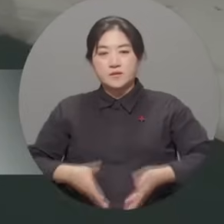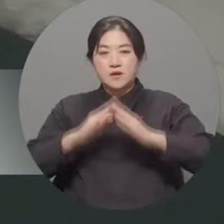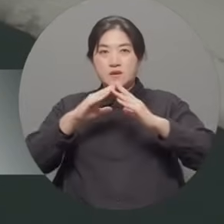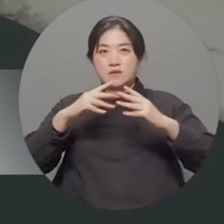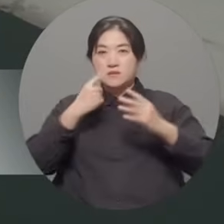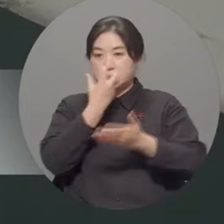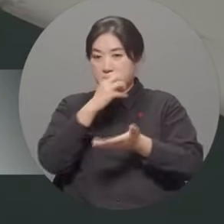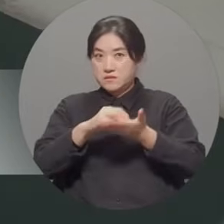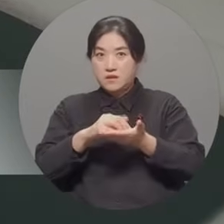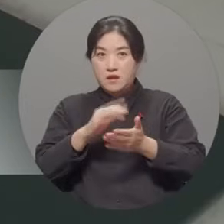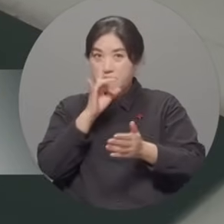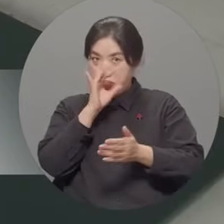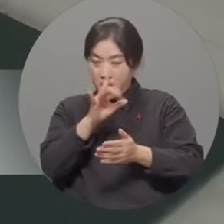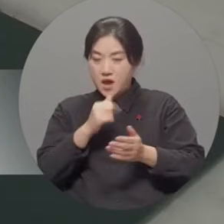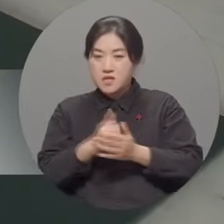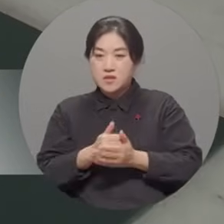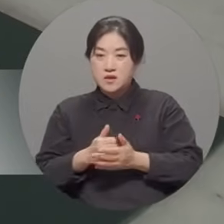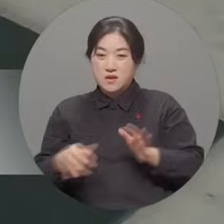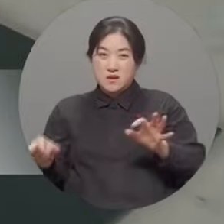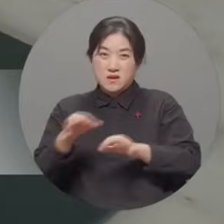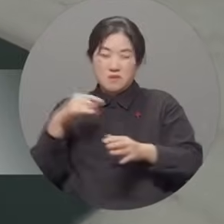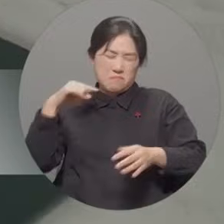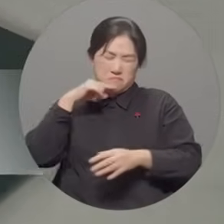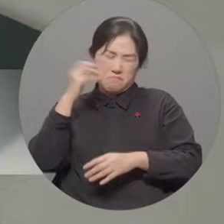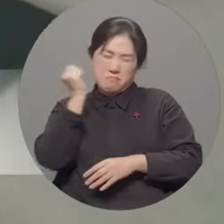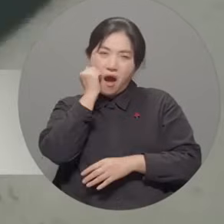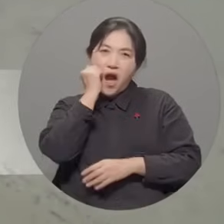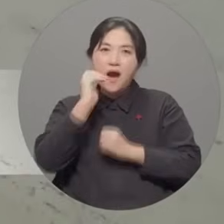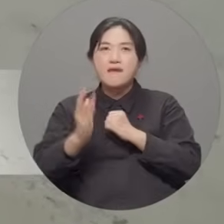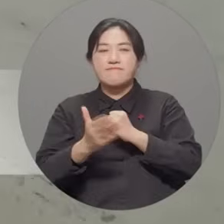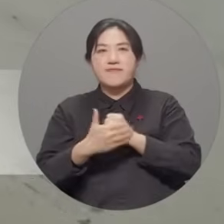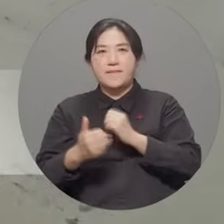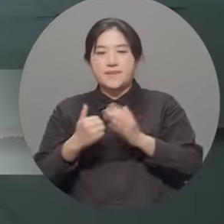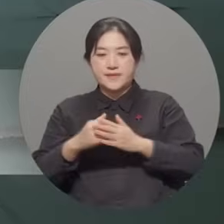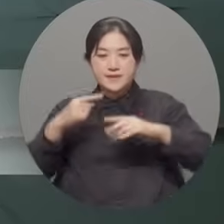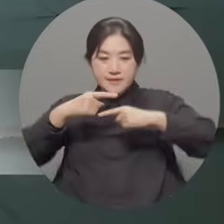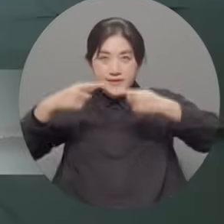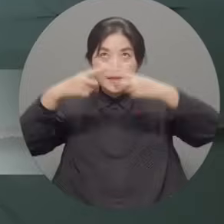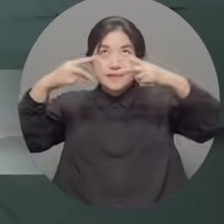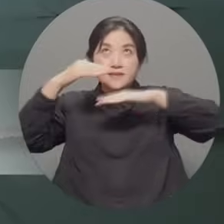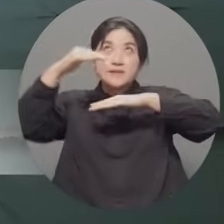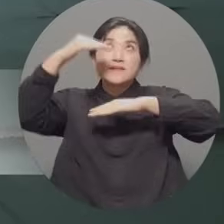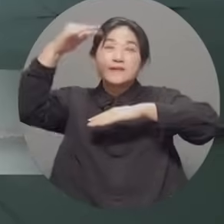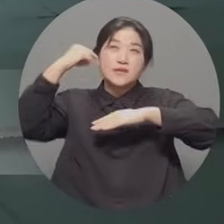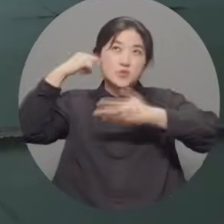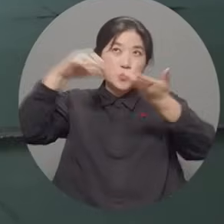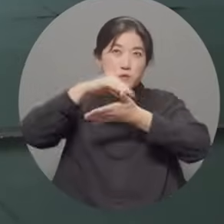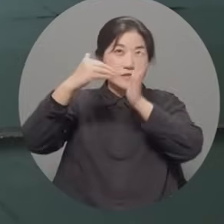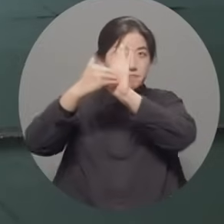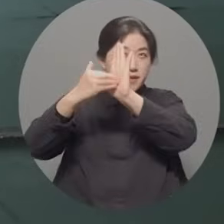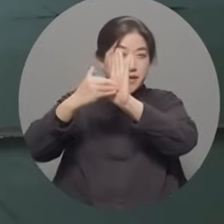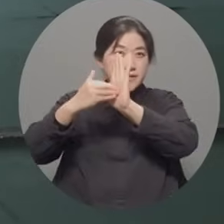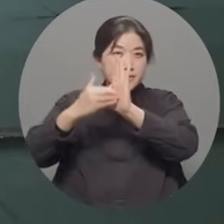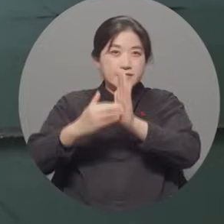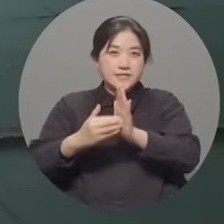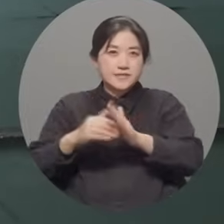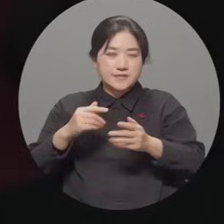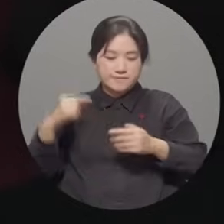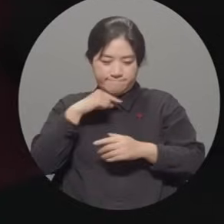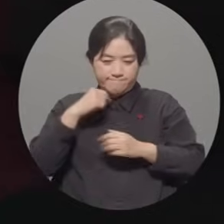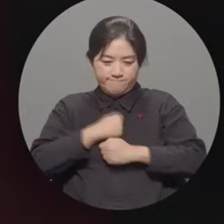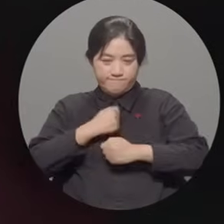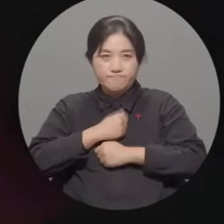않으면 건설사는 막대한 경제적 타격을 입기 때문에 층간소음 기준을 더 철저하게 지킬 거라는 게 정부의